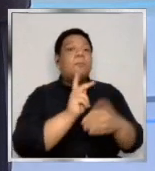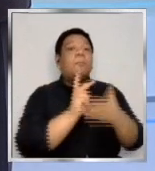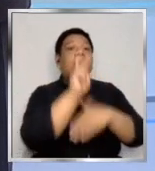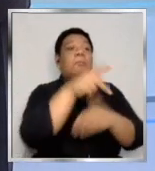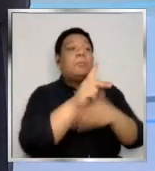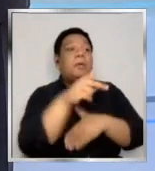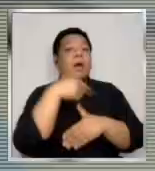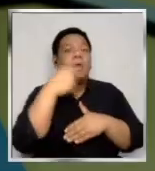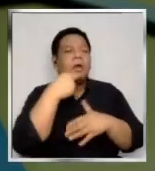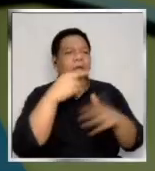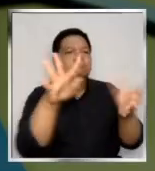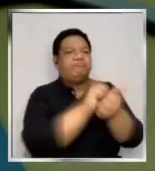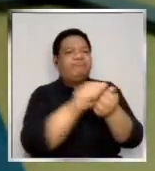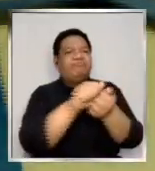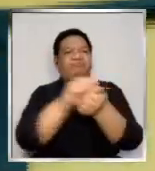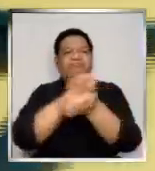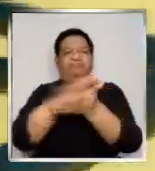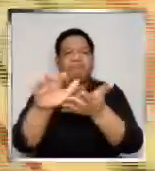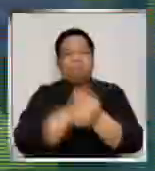Emel Sumangil.